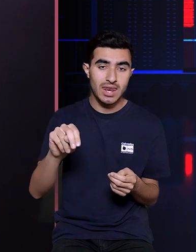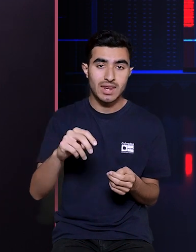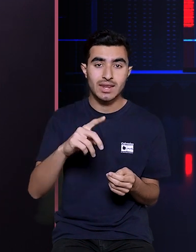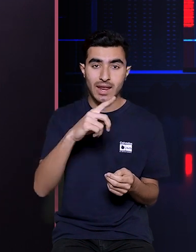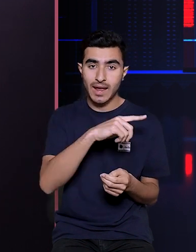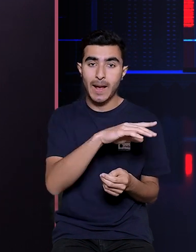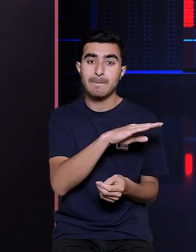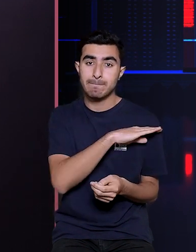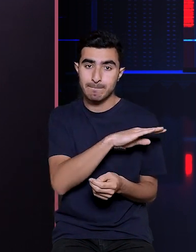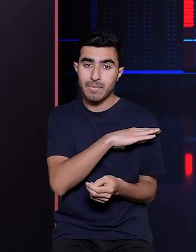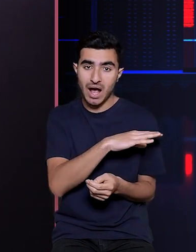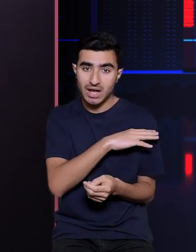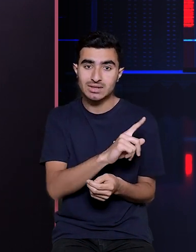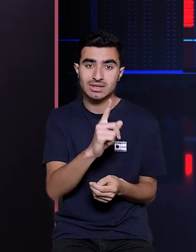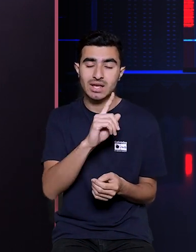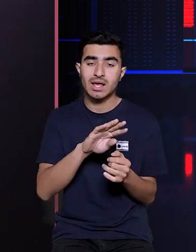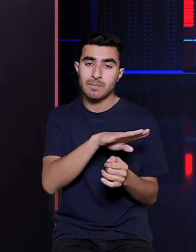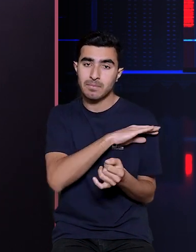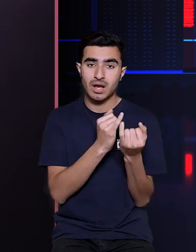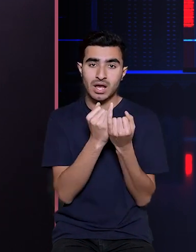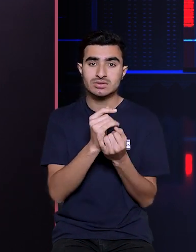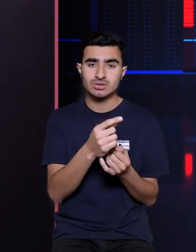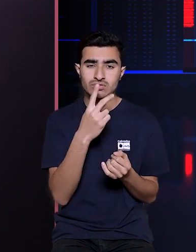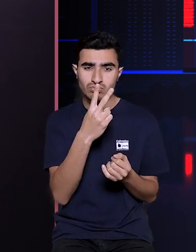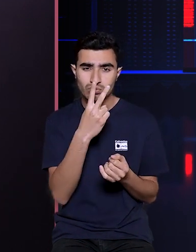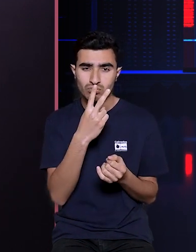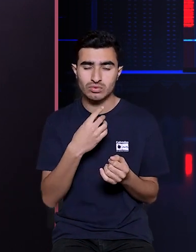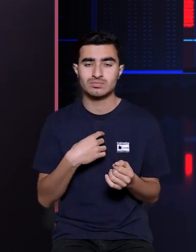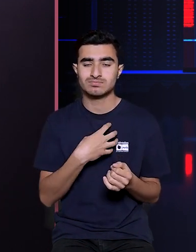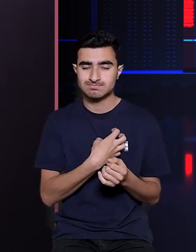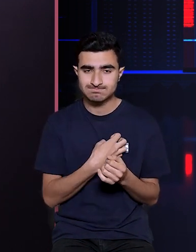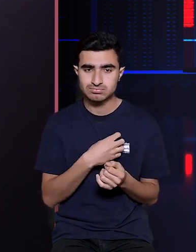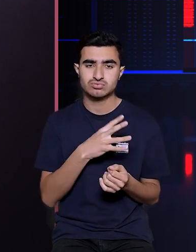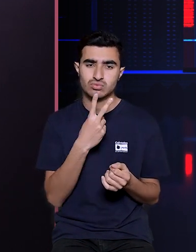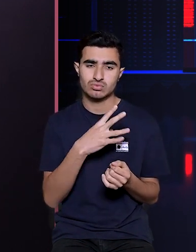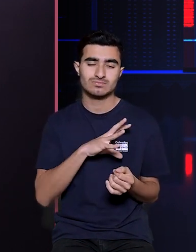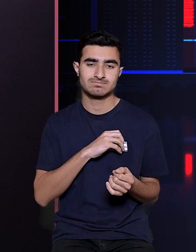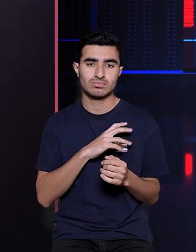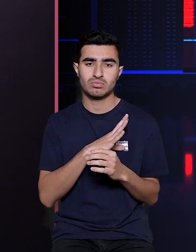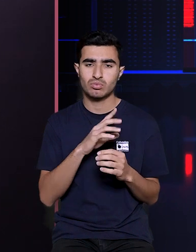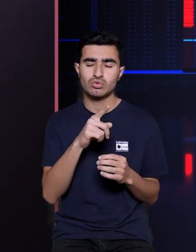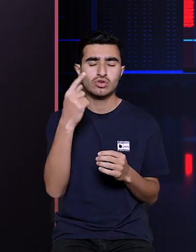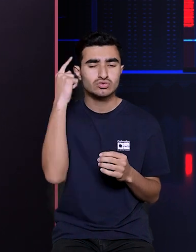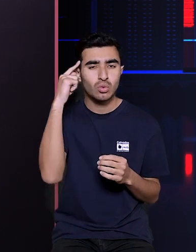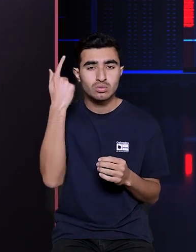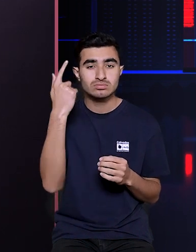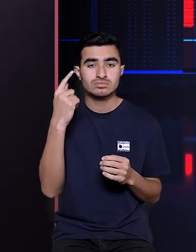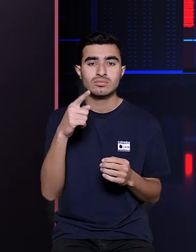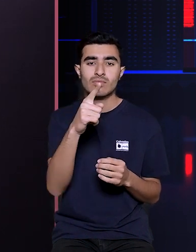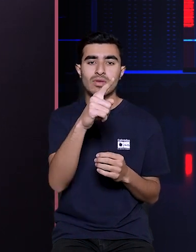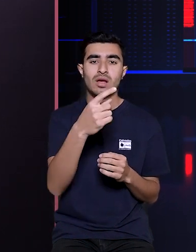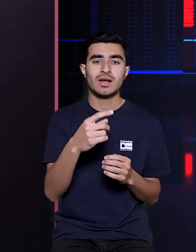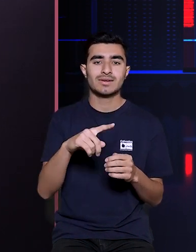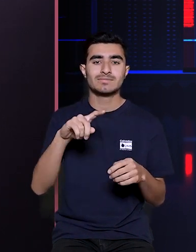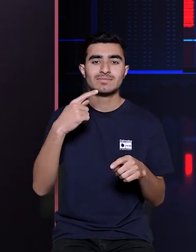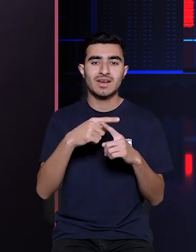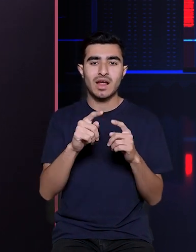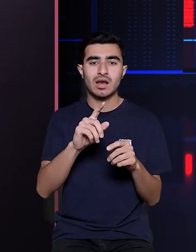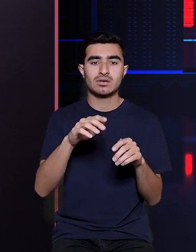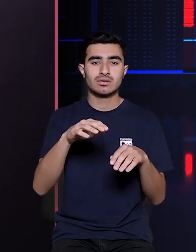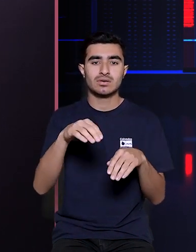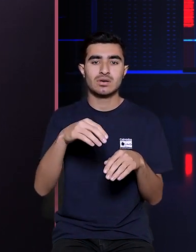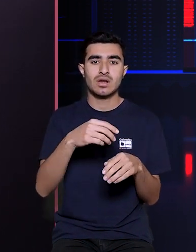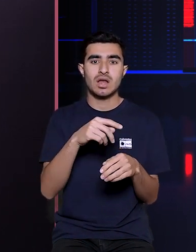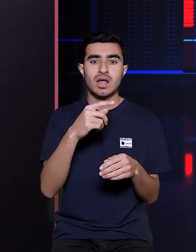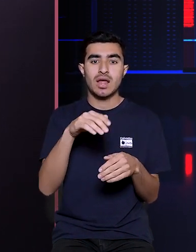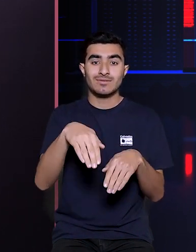और उसने कहा वो आज जुमेरात की रात माधो लाल के दरबार पर जाएगा। वहाँ पर बहुत